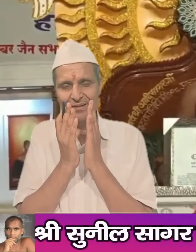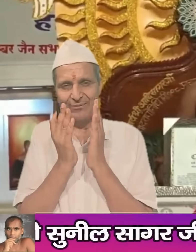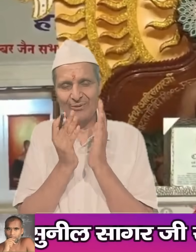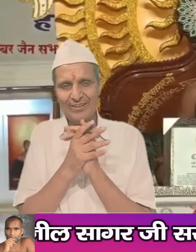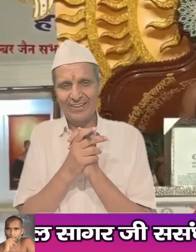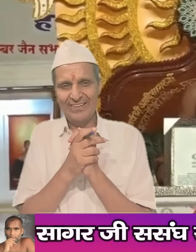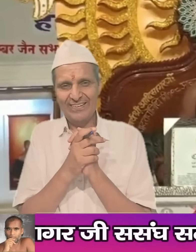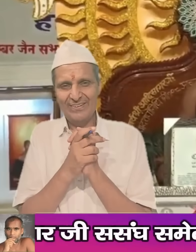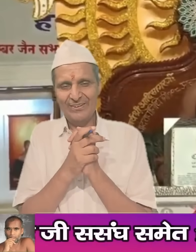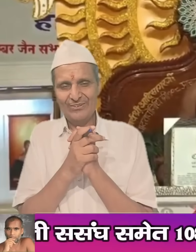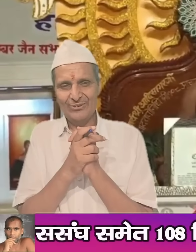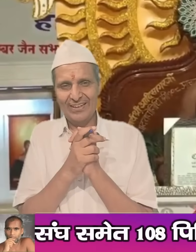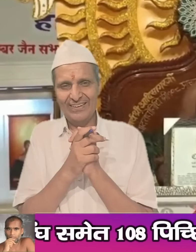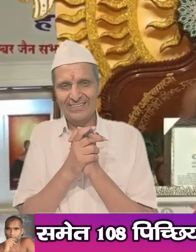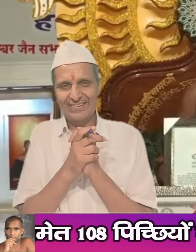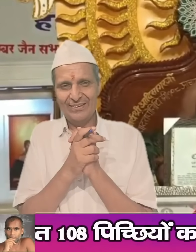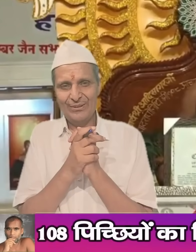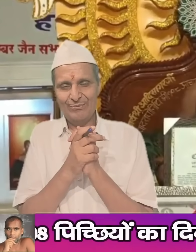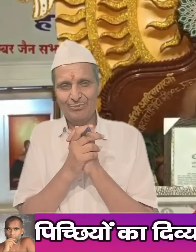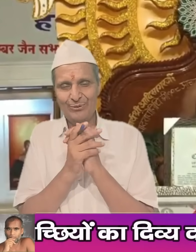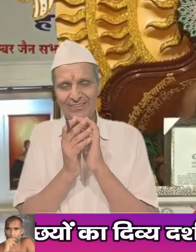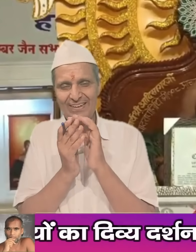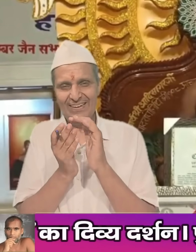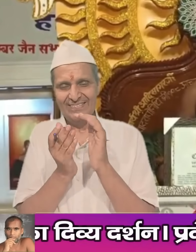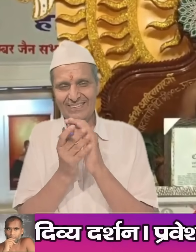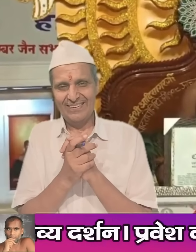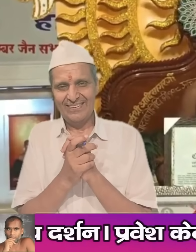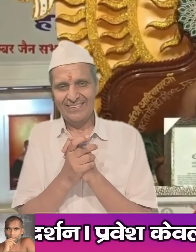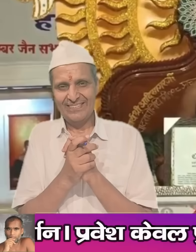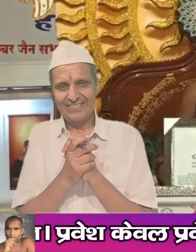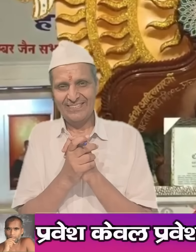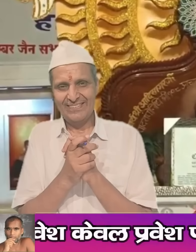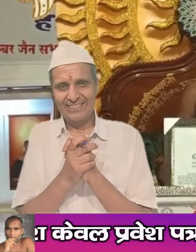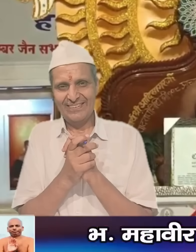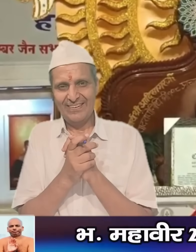कुछ समय पहले वो हो गया जो शायद पूर्वी दिल्ली नहीं चाहती थी।